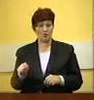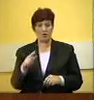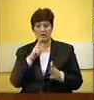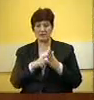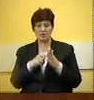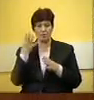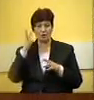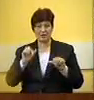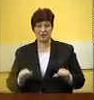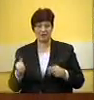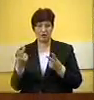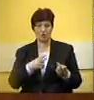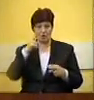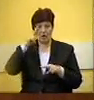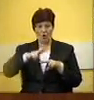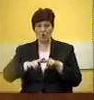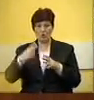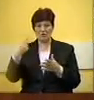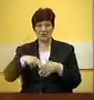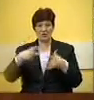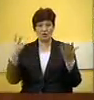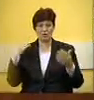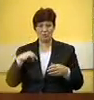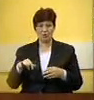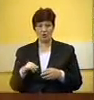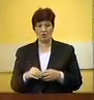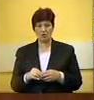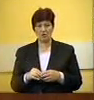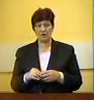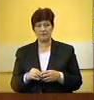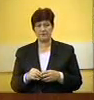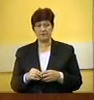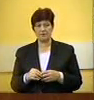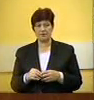inicijativu pokrajinske vlade donelo odluku 2008. godine o,